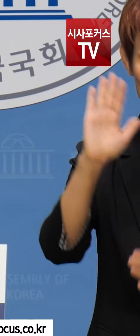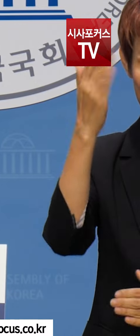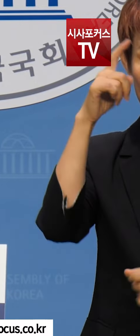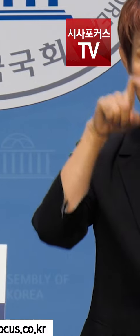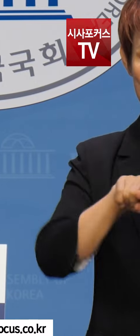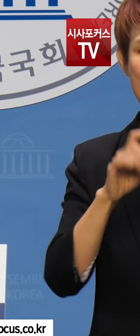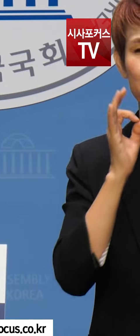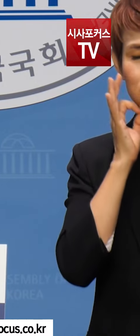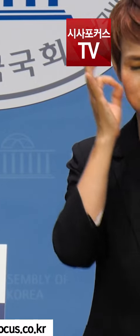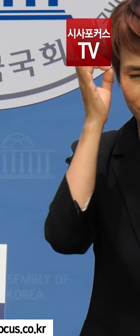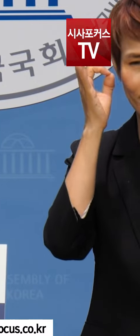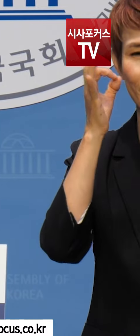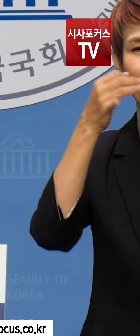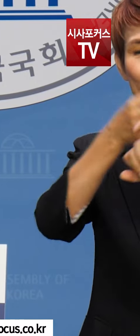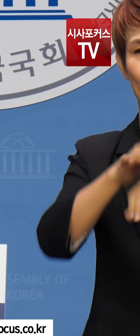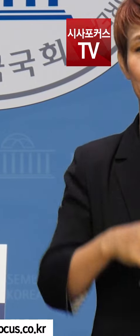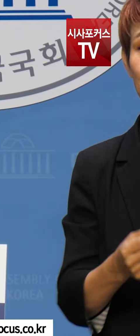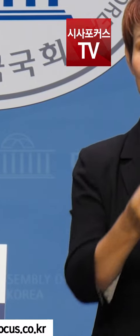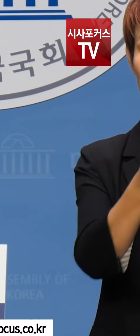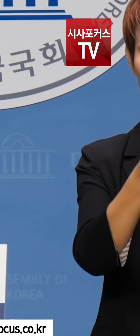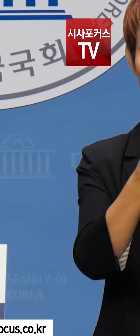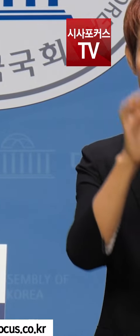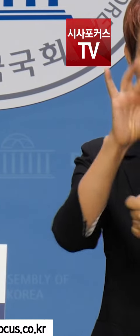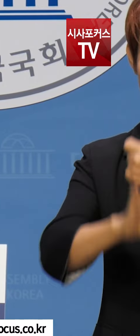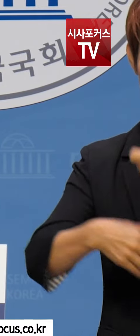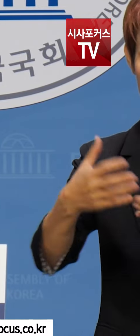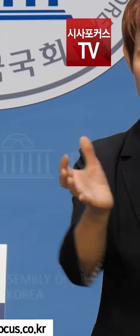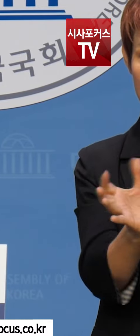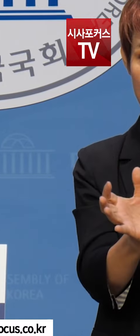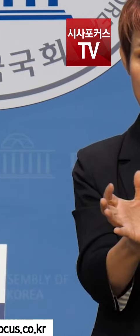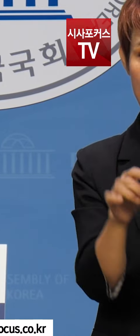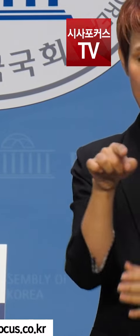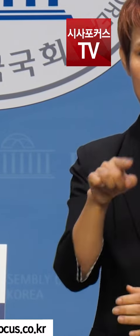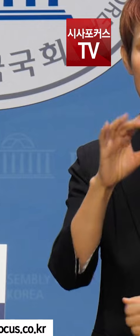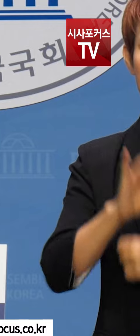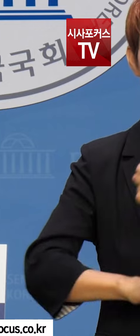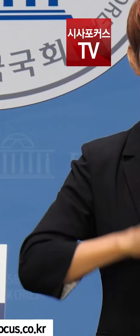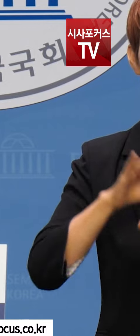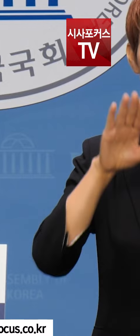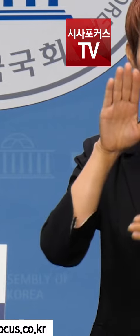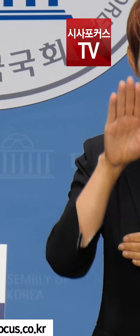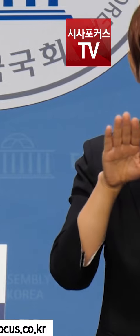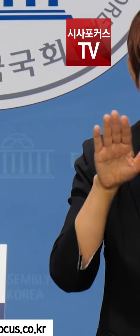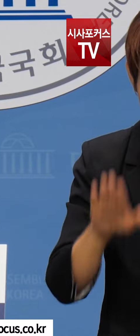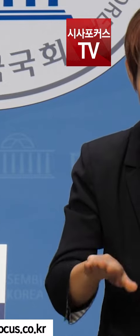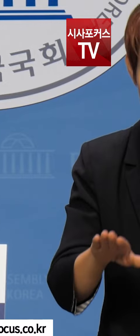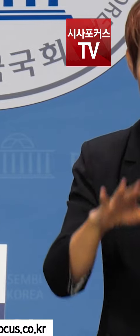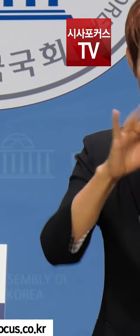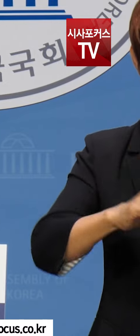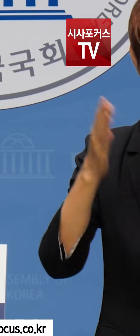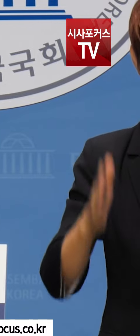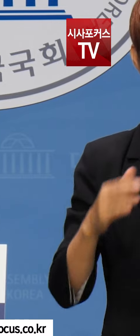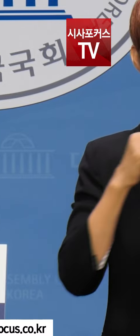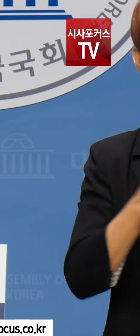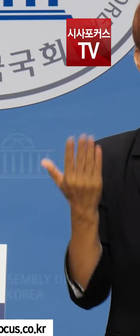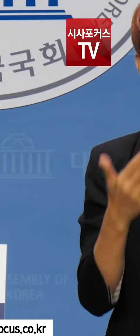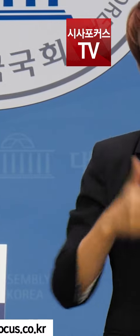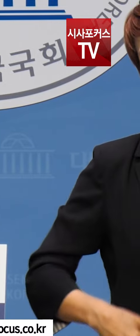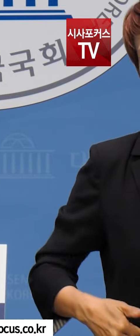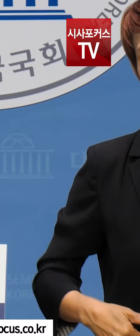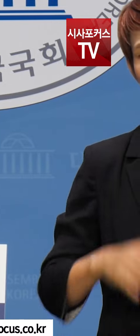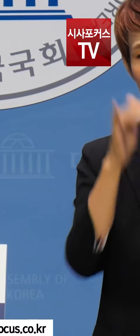약속합니다. 첫째, 100년 정당은 100년 동안 할 일이 필요합니다. 바로